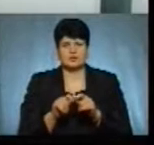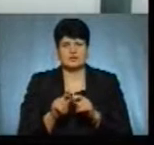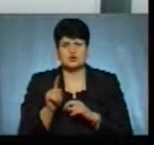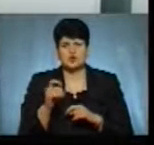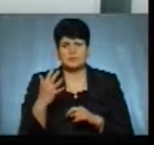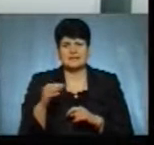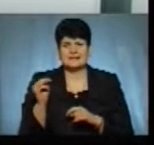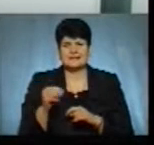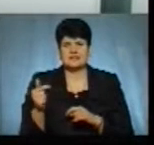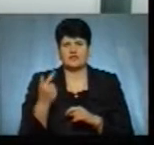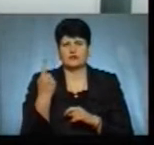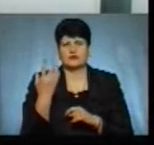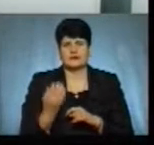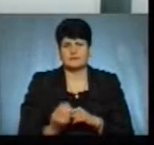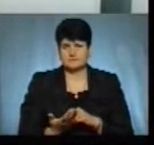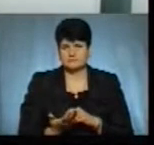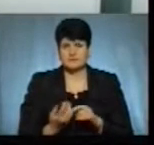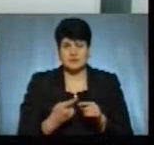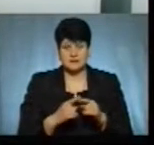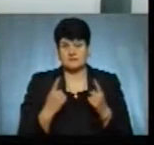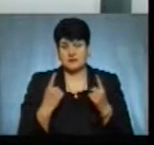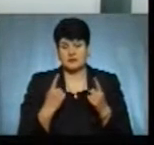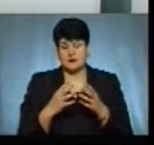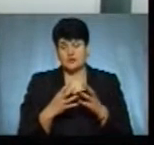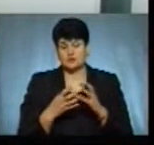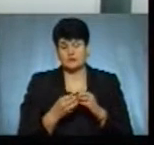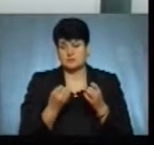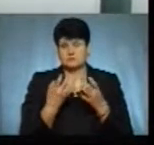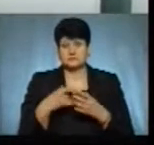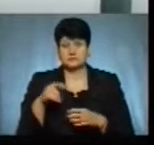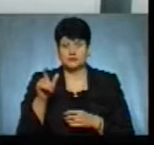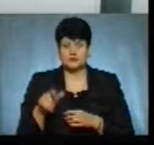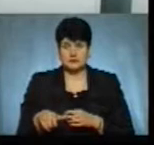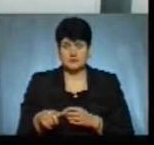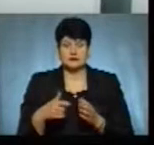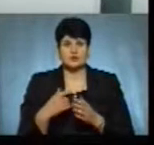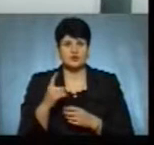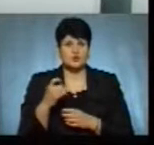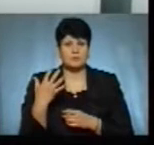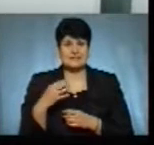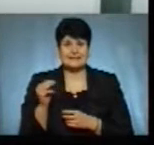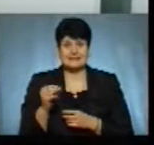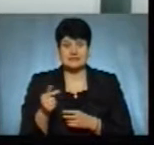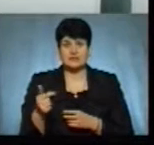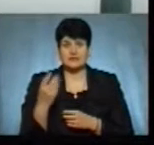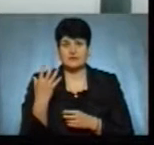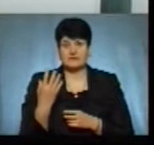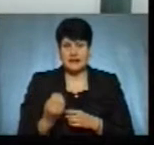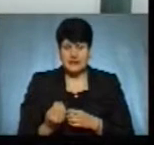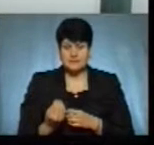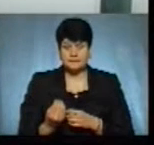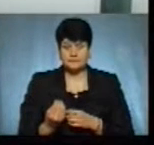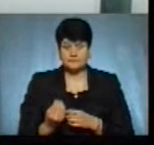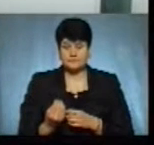150 тисяч гривень в день. Це доволі велика сума для фізичної особи, тобто еквівалент 150 тисяч гривень в день. І,